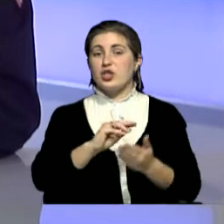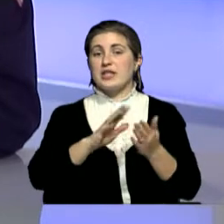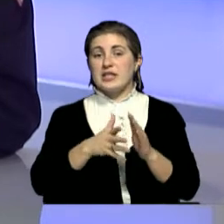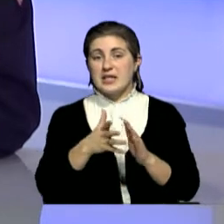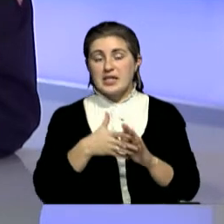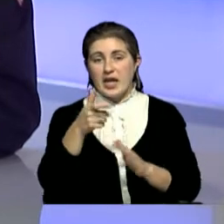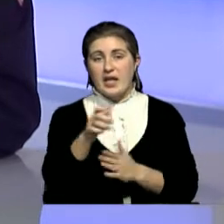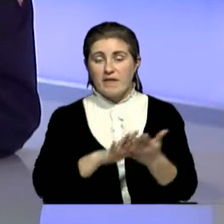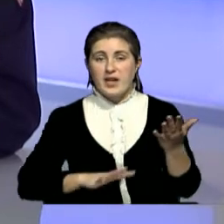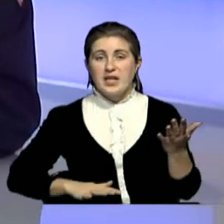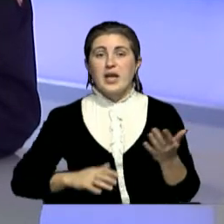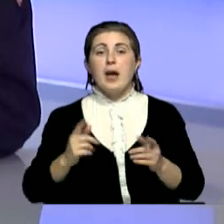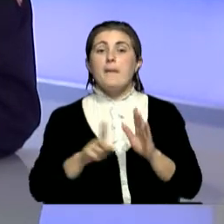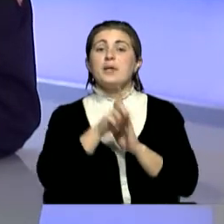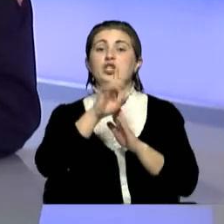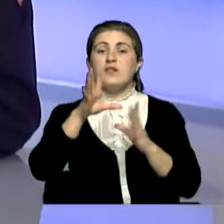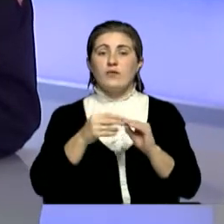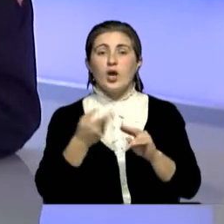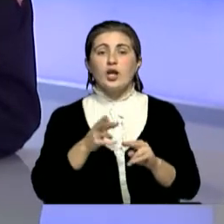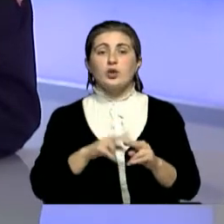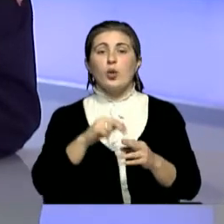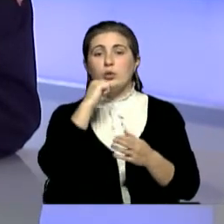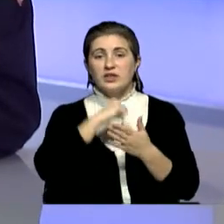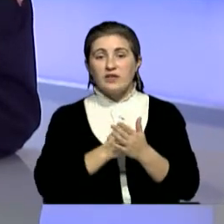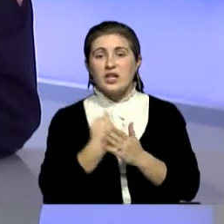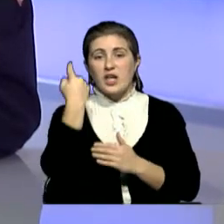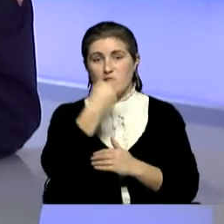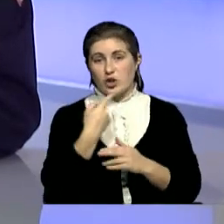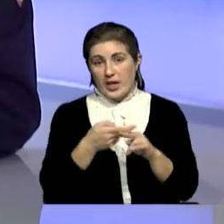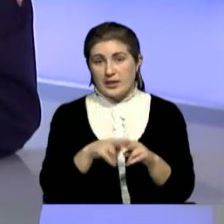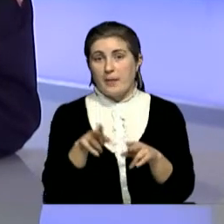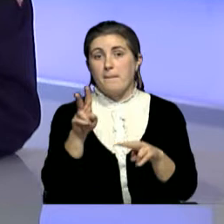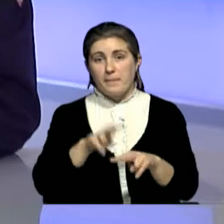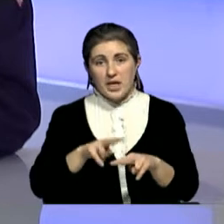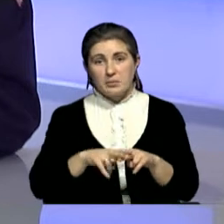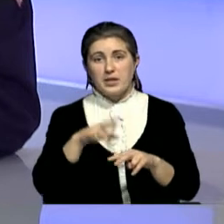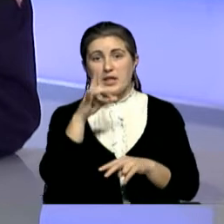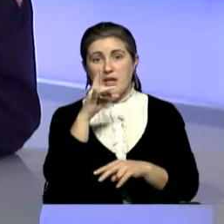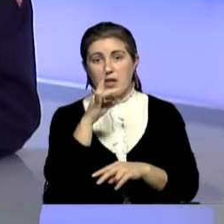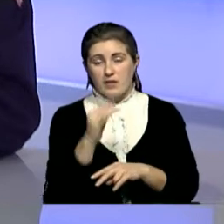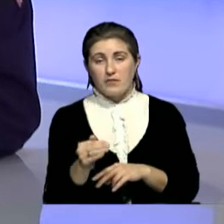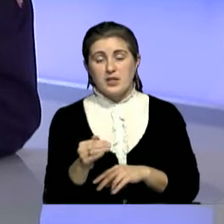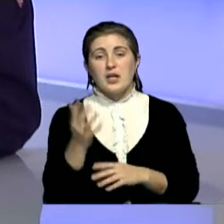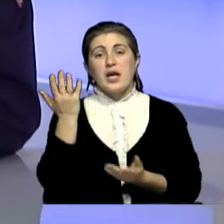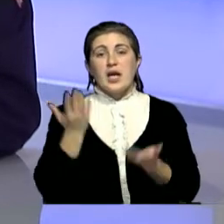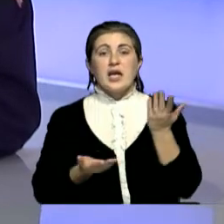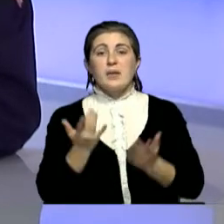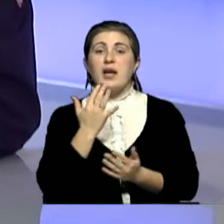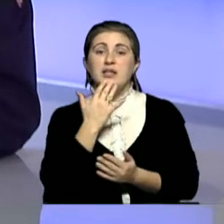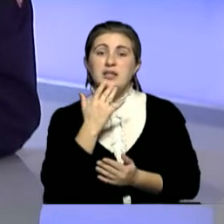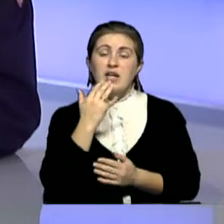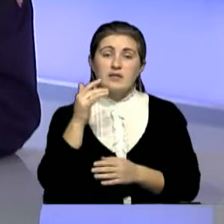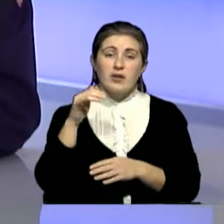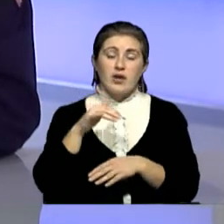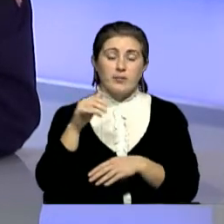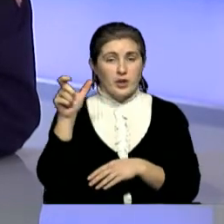заявления? Прежде всего, это удостоверение личности, это паспорт российского образца, либо иностранного